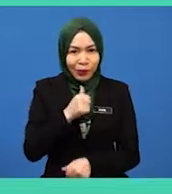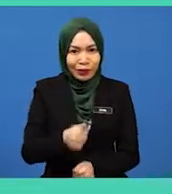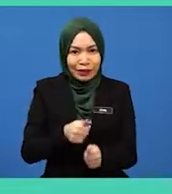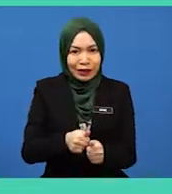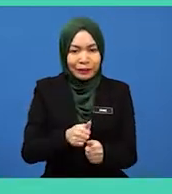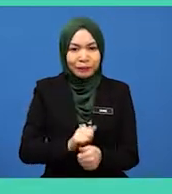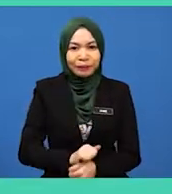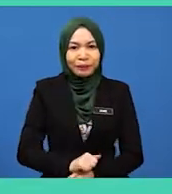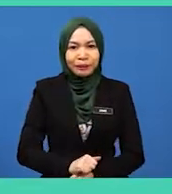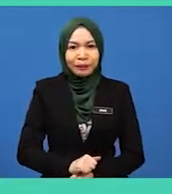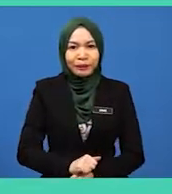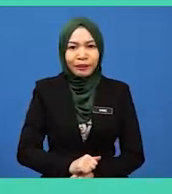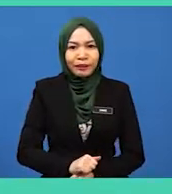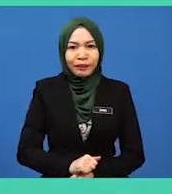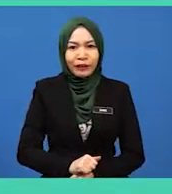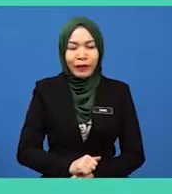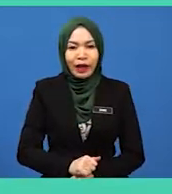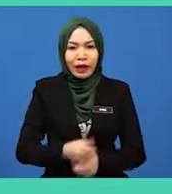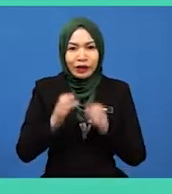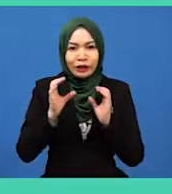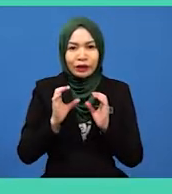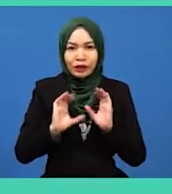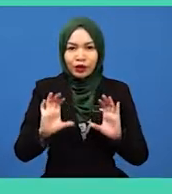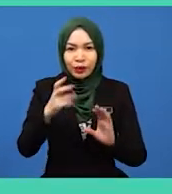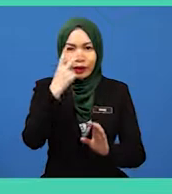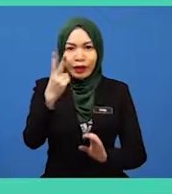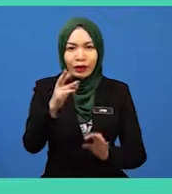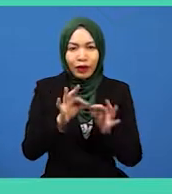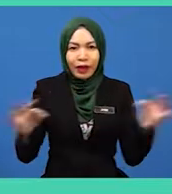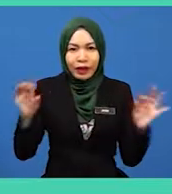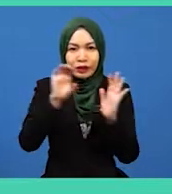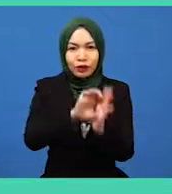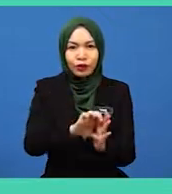Cuba murid-murid lihat ayat contoh ini.